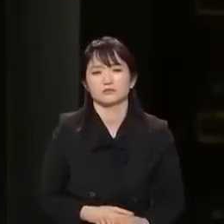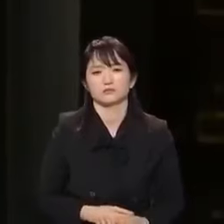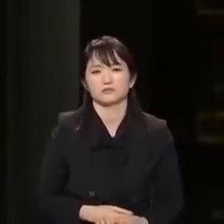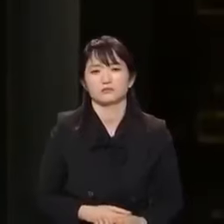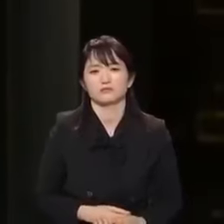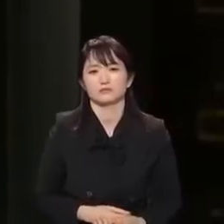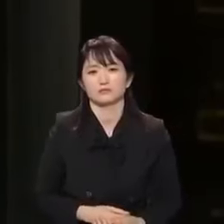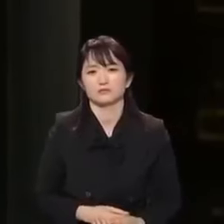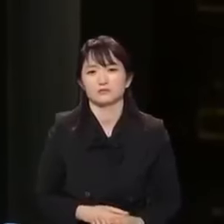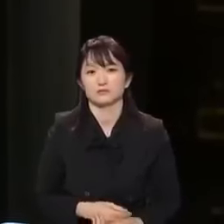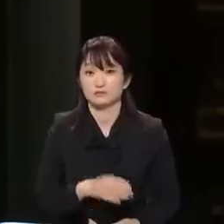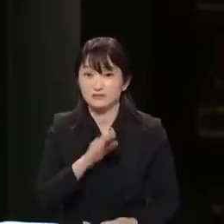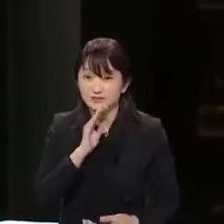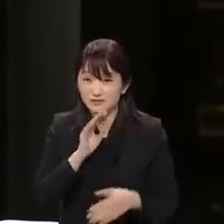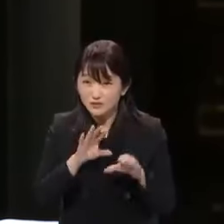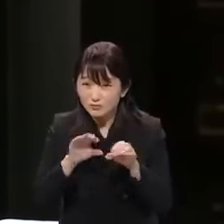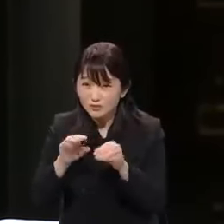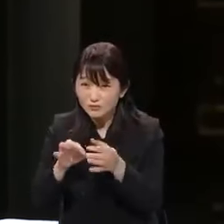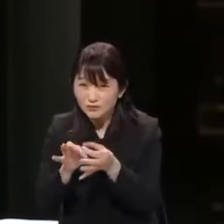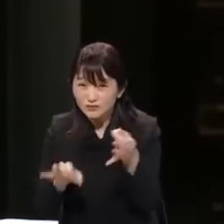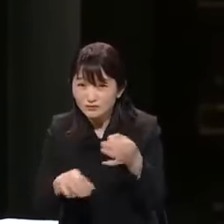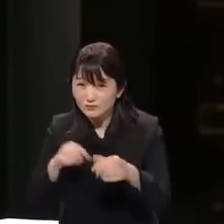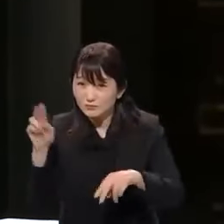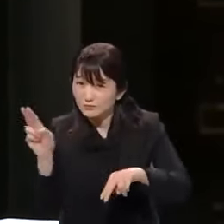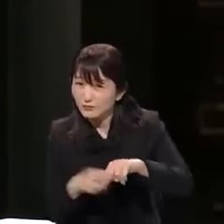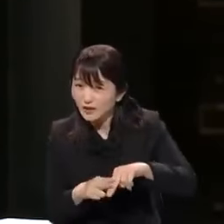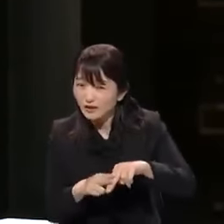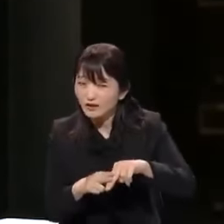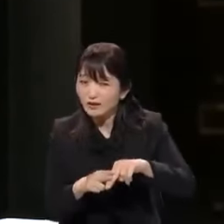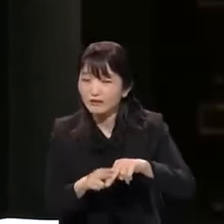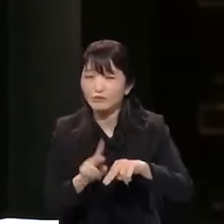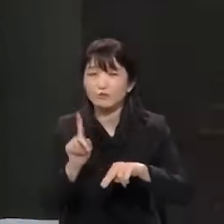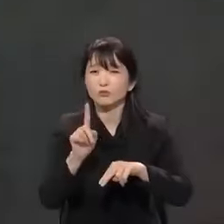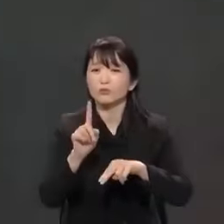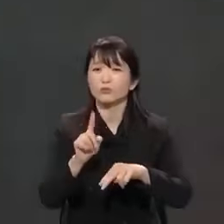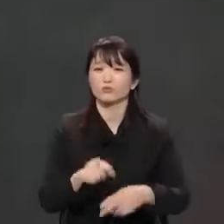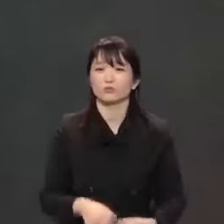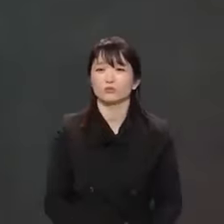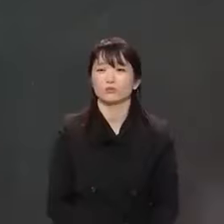정말 솜방망이로 때린 걸까요? 체크포인트 짚어보죠.